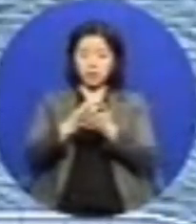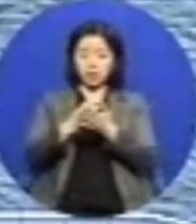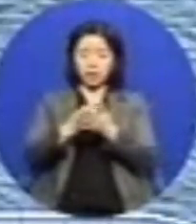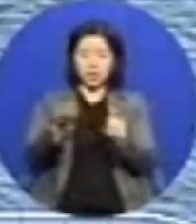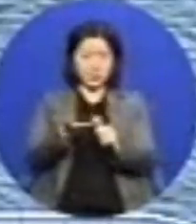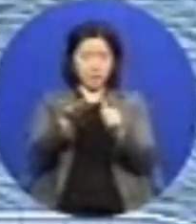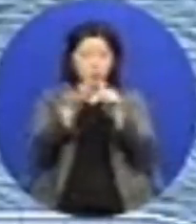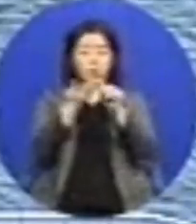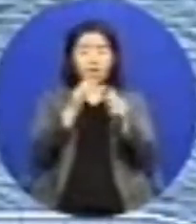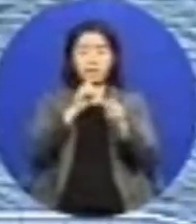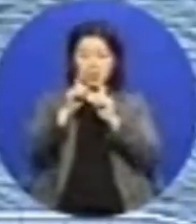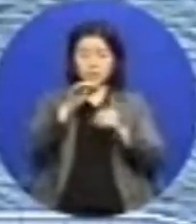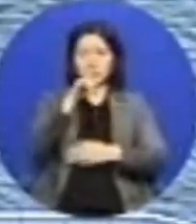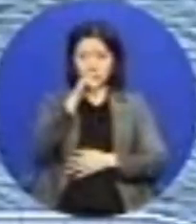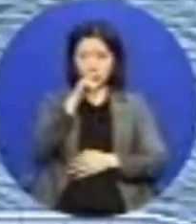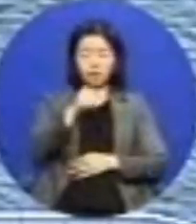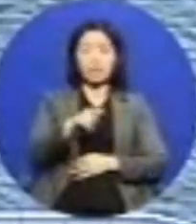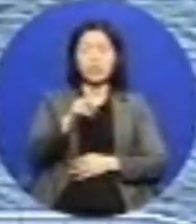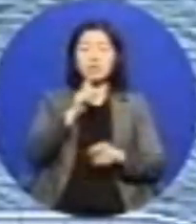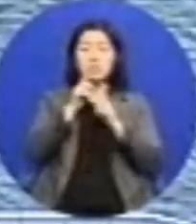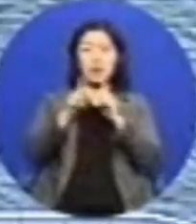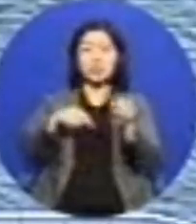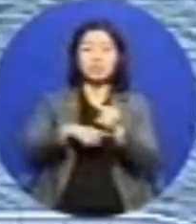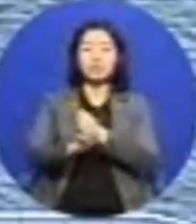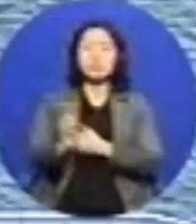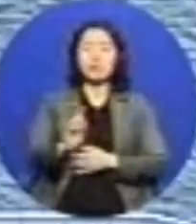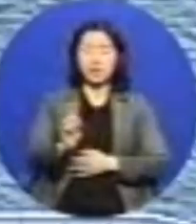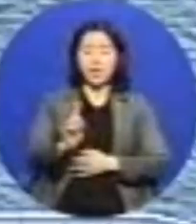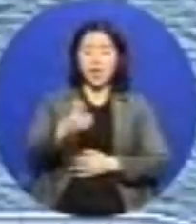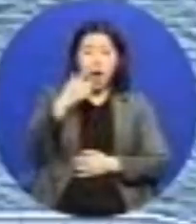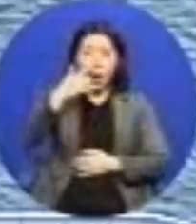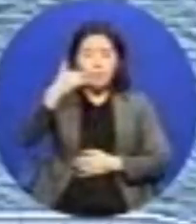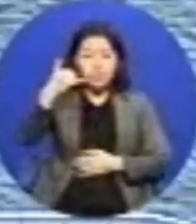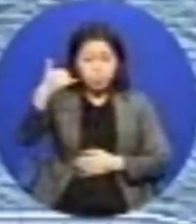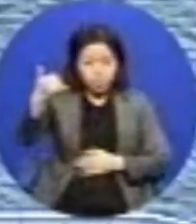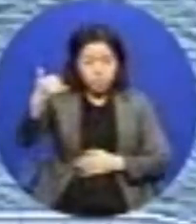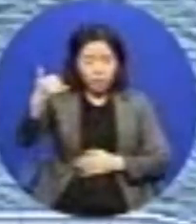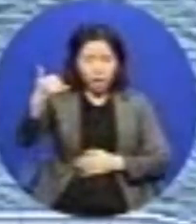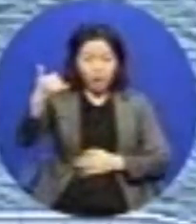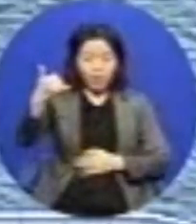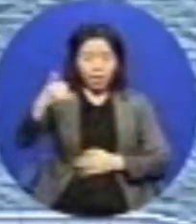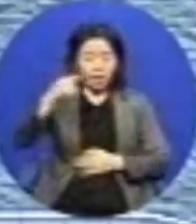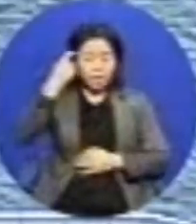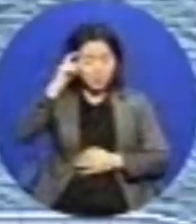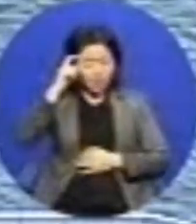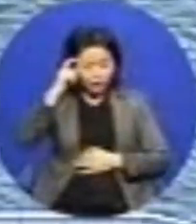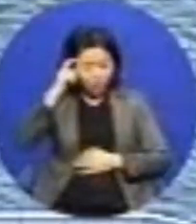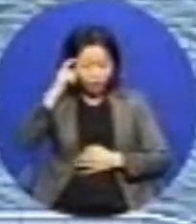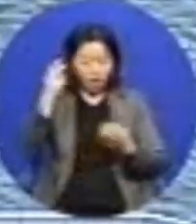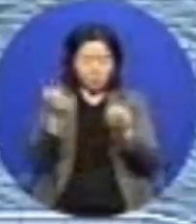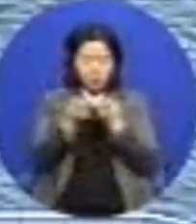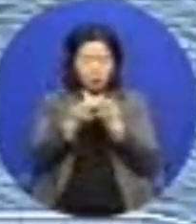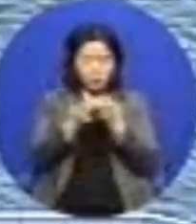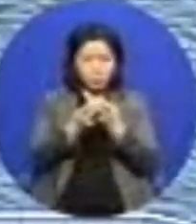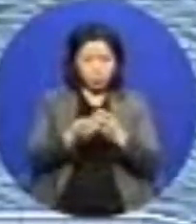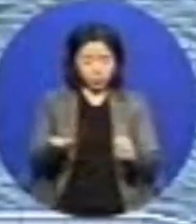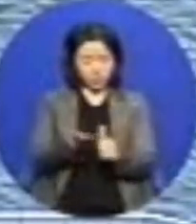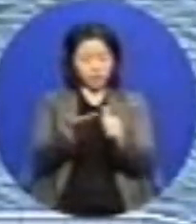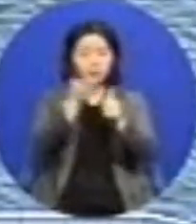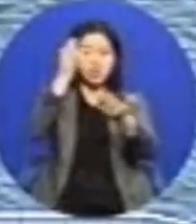했는데 이 말씀은 무슨 뜻이냐면 부모의 교양과 훈계로 기르지 말라 하면